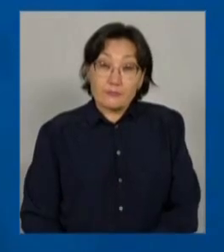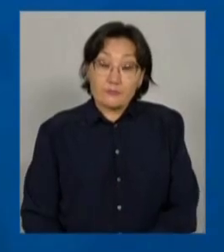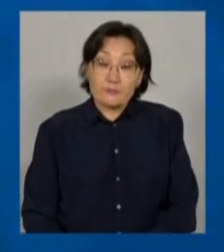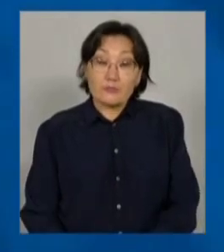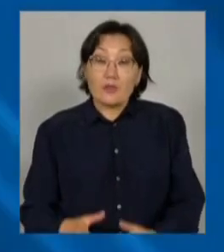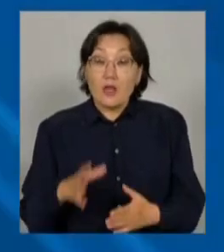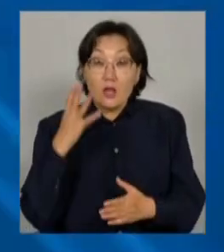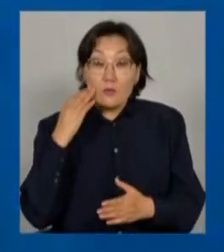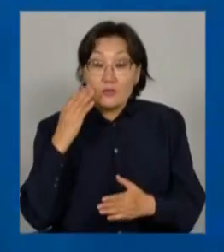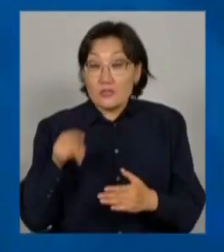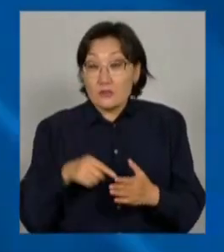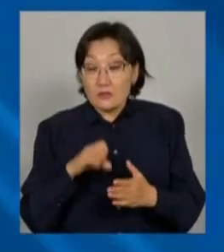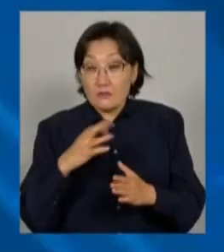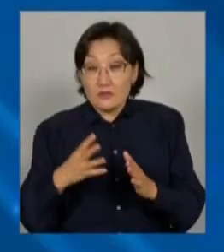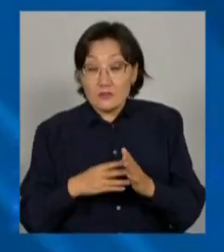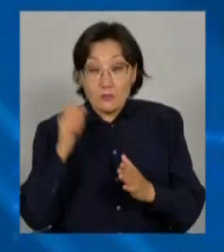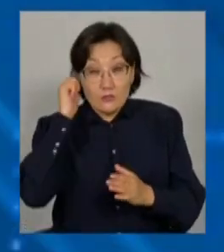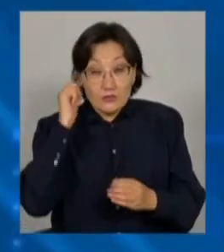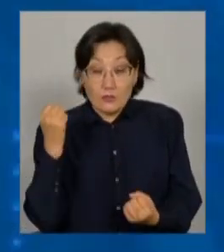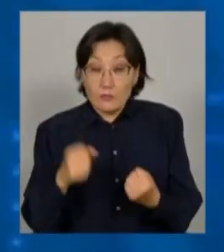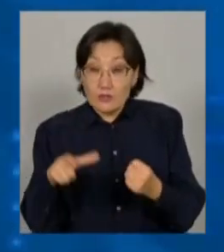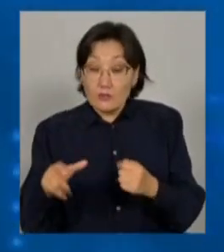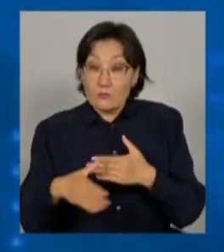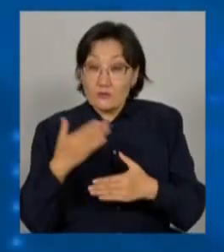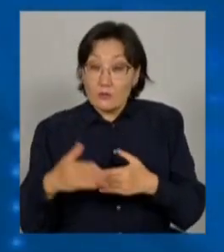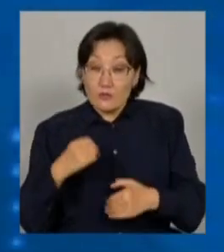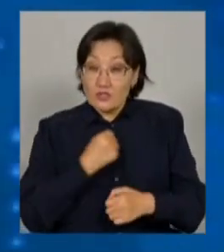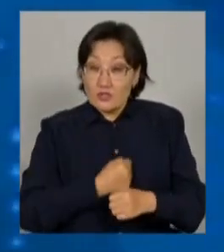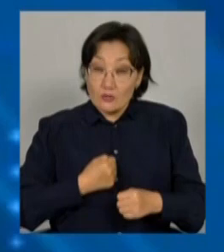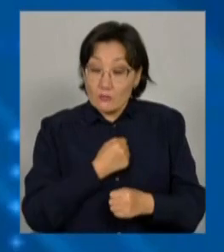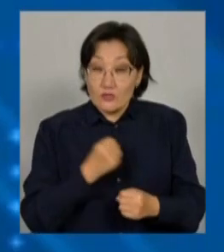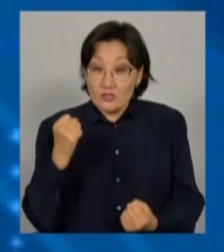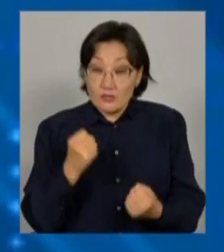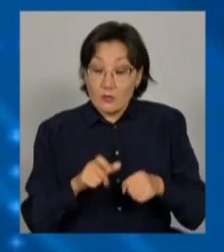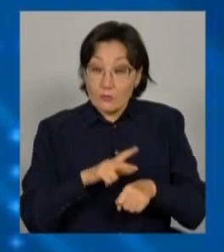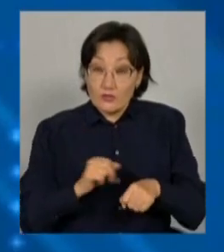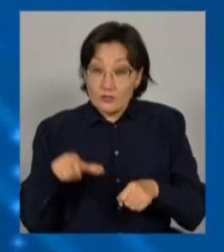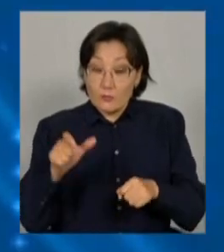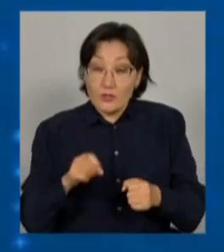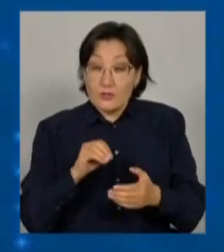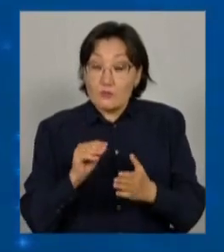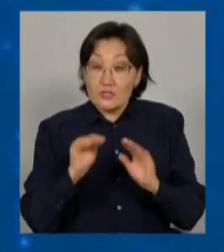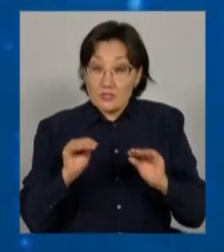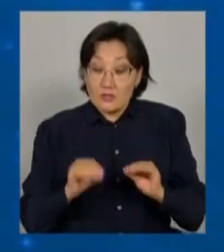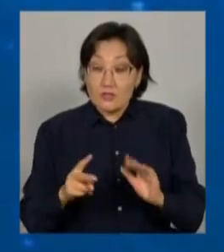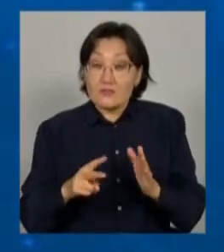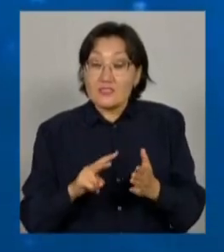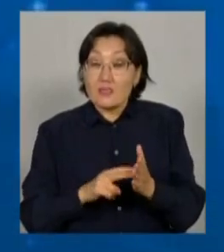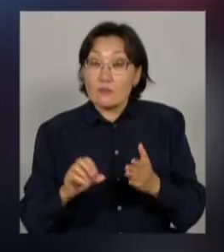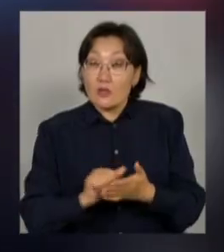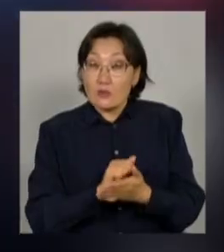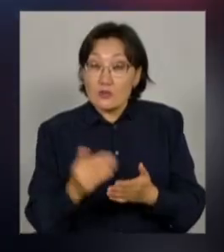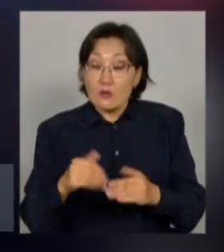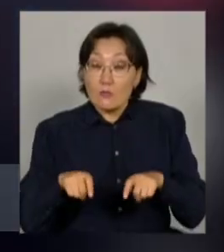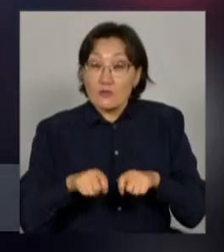Между тем, в Алматы 19-летнего водителя наказали за агрессивную езду. Стражи порядка составили на парня 7 протоколов.